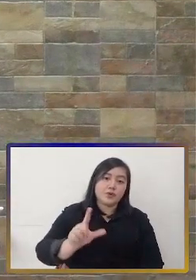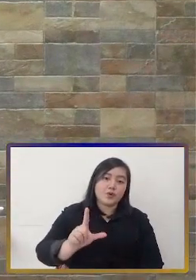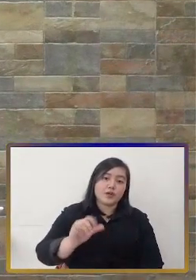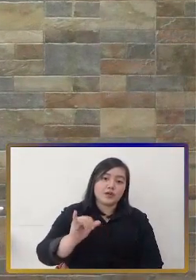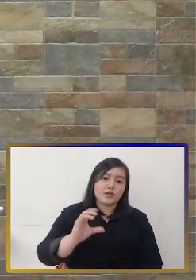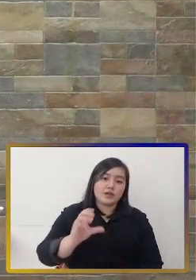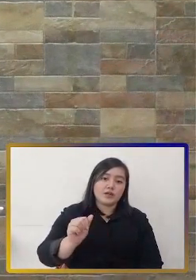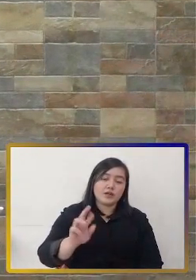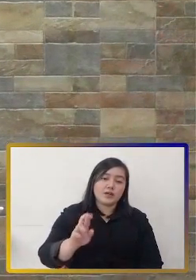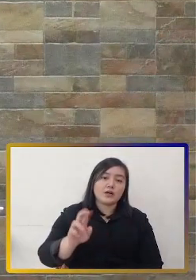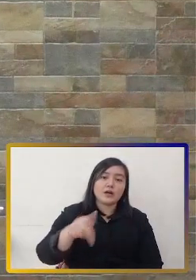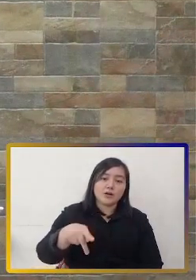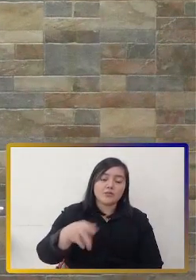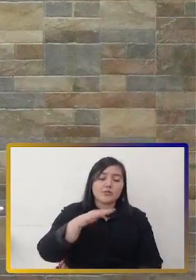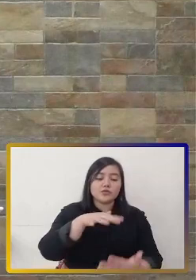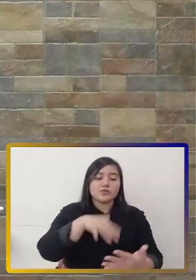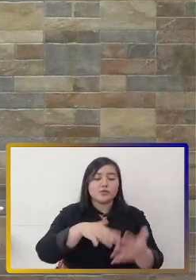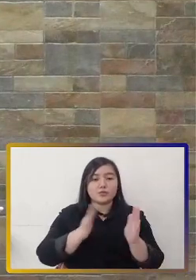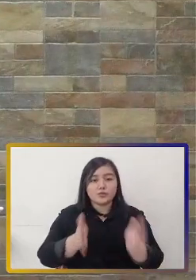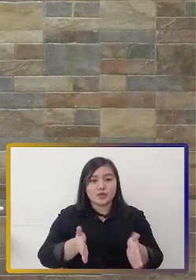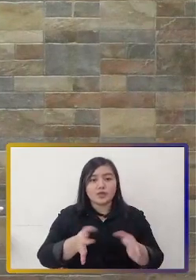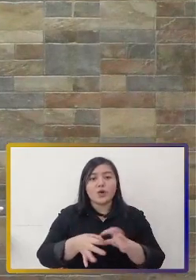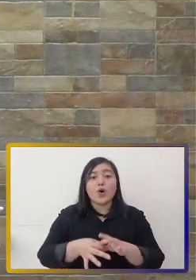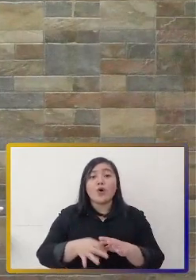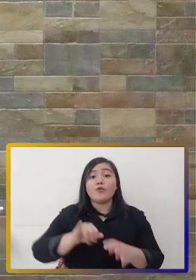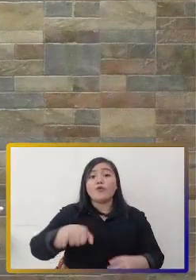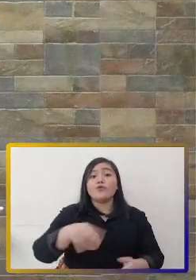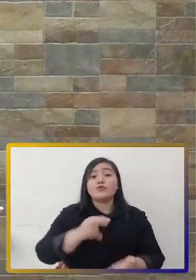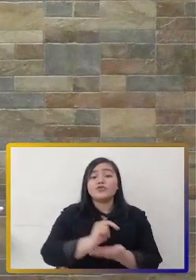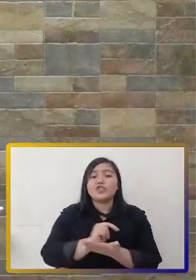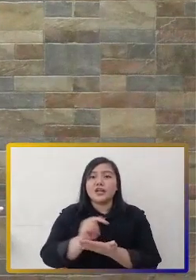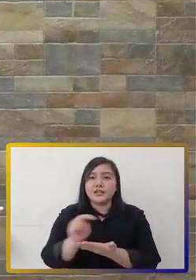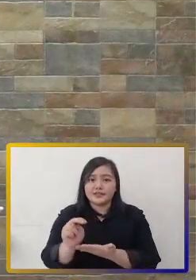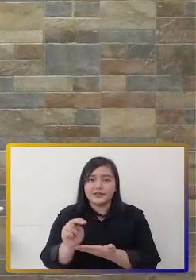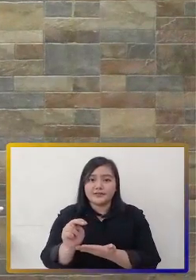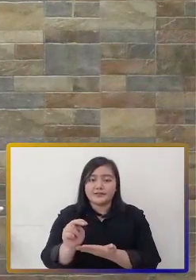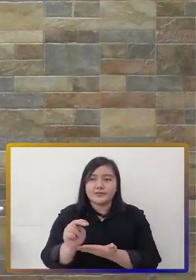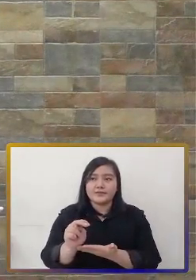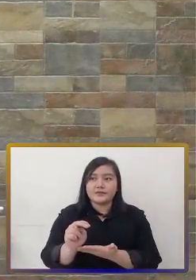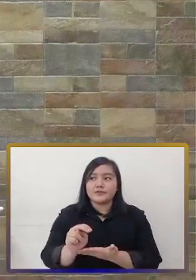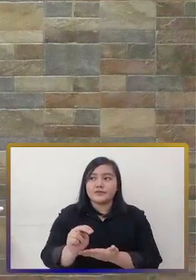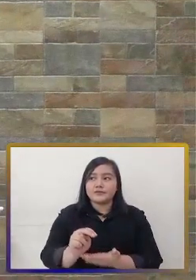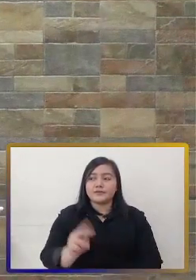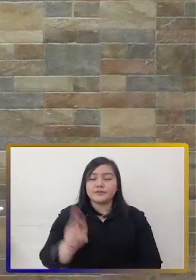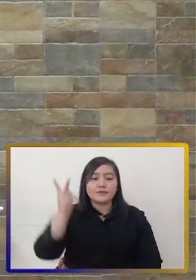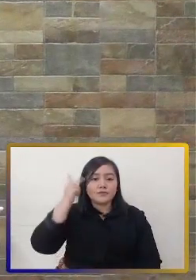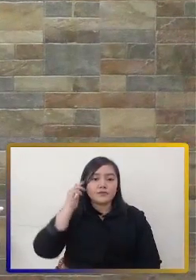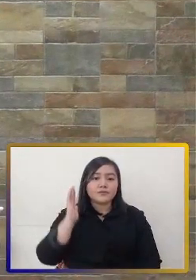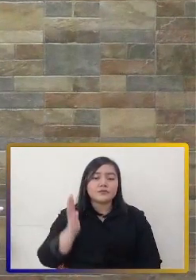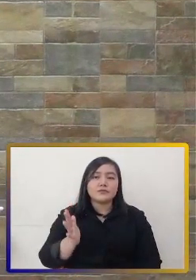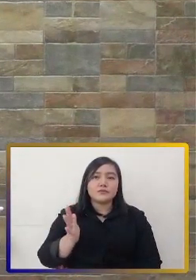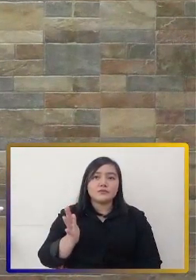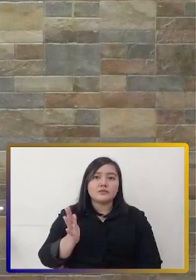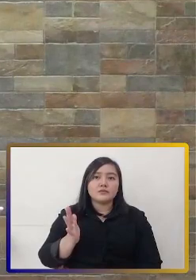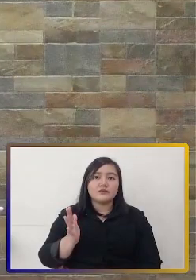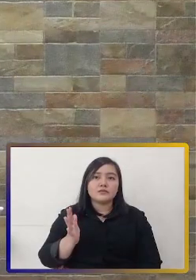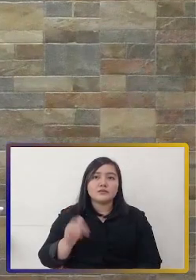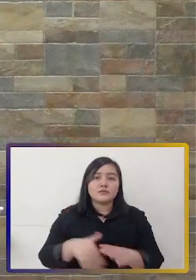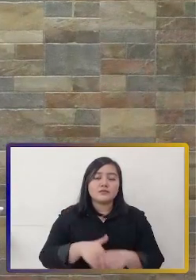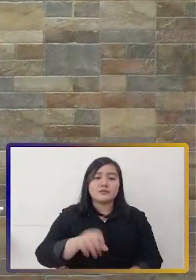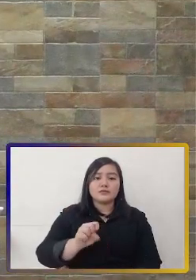naging pastor sa church at Smyrna. Meron din po siyang sinulat na letter to the church